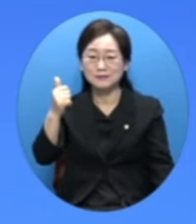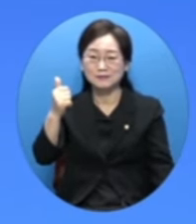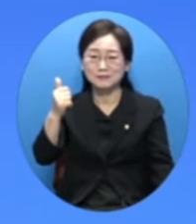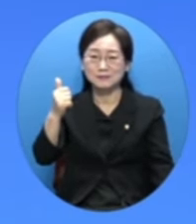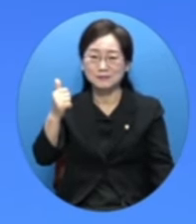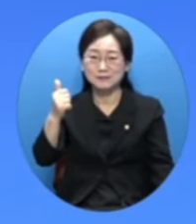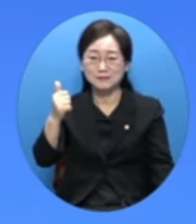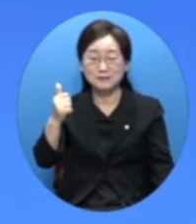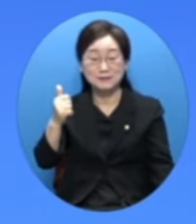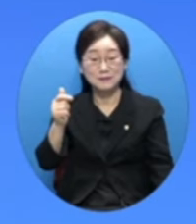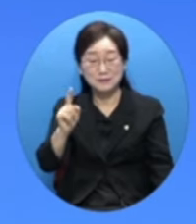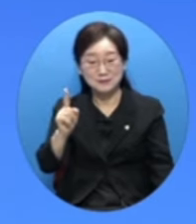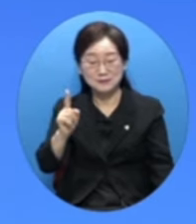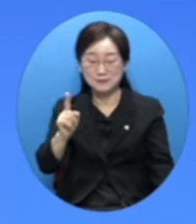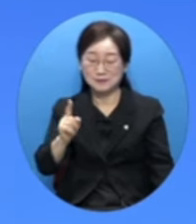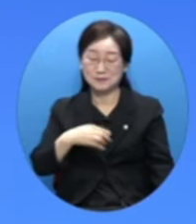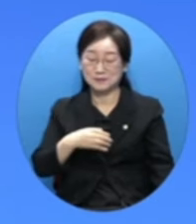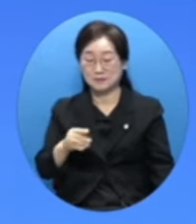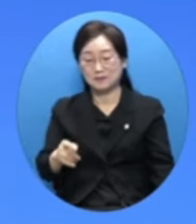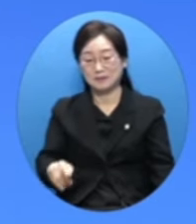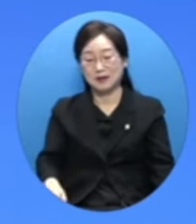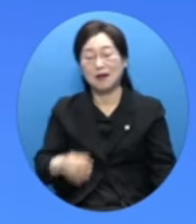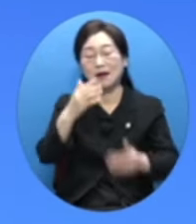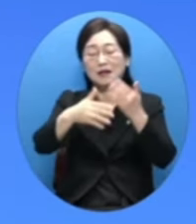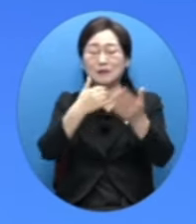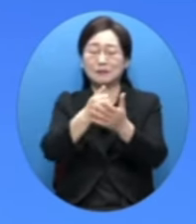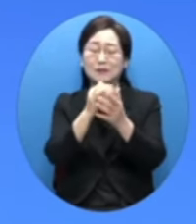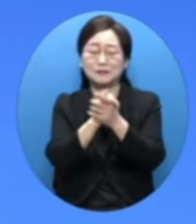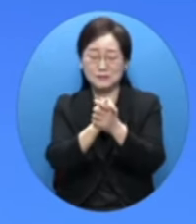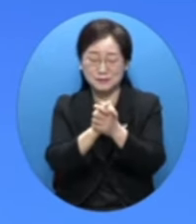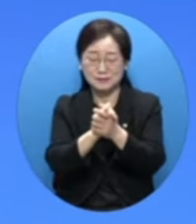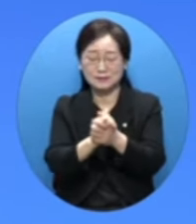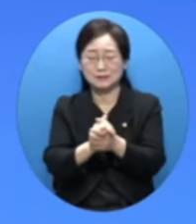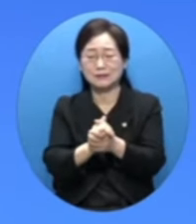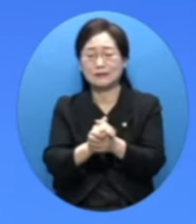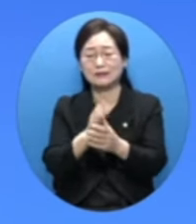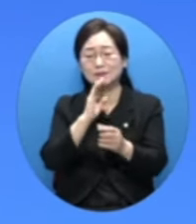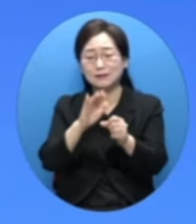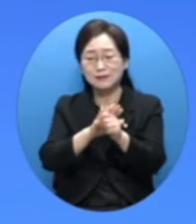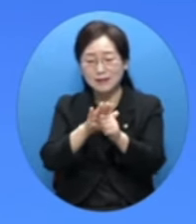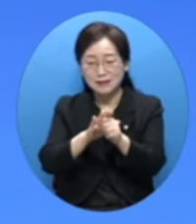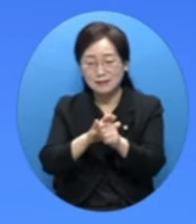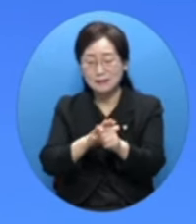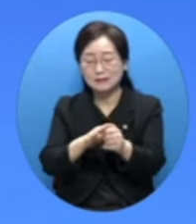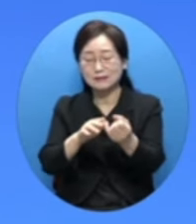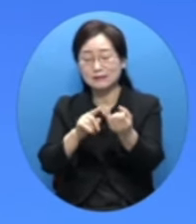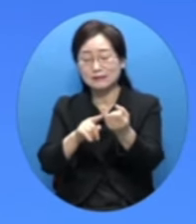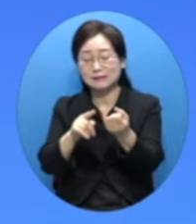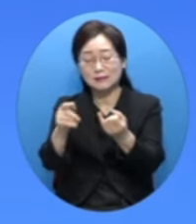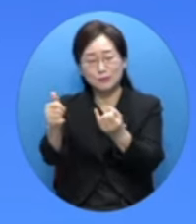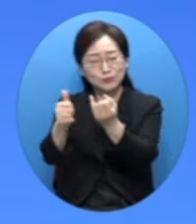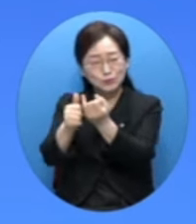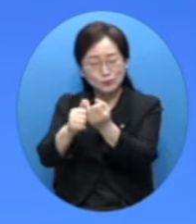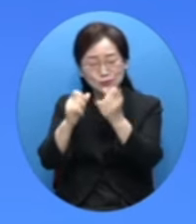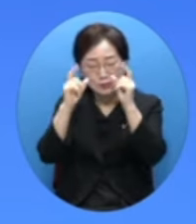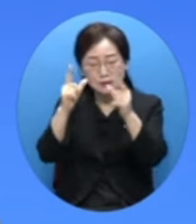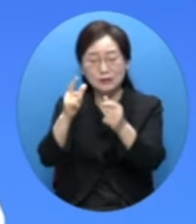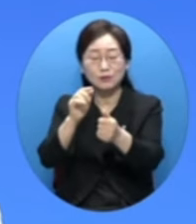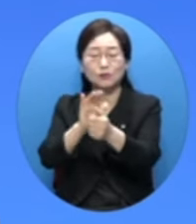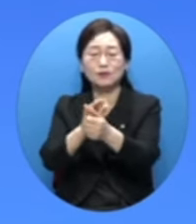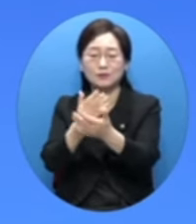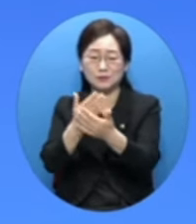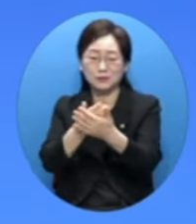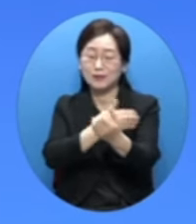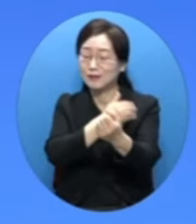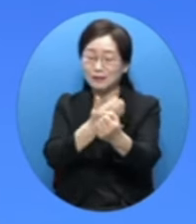그 부인이 상담하고 돌아간 다음 하나님의 사랑을 깨닫게 하여 주시고 하나님의 그